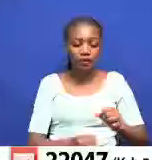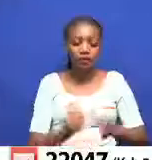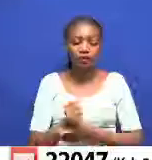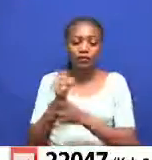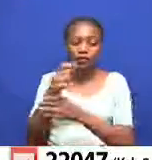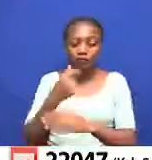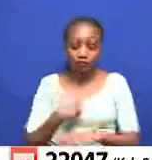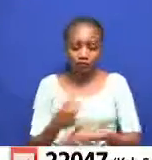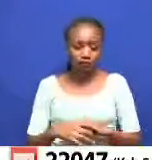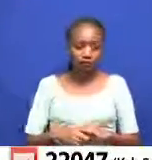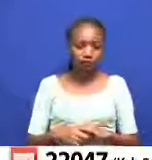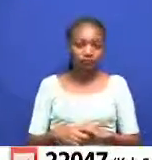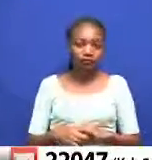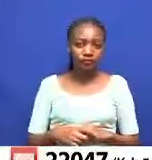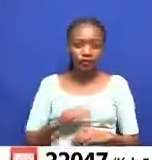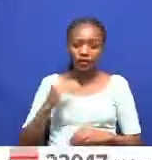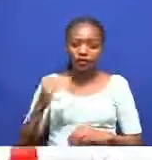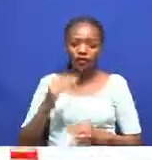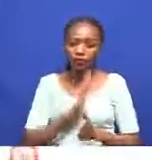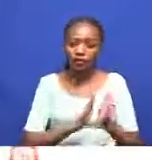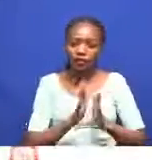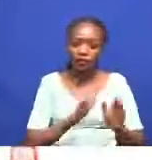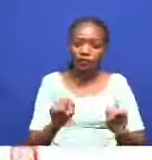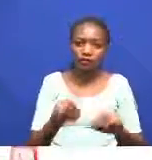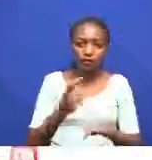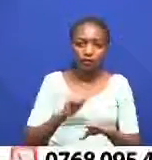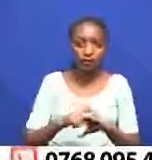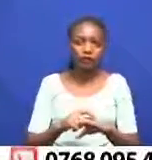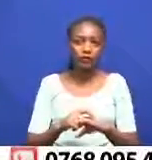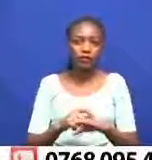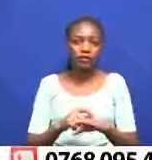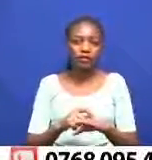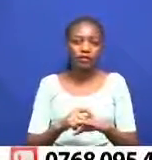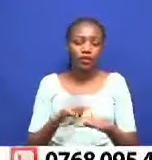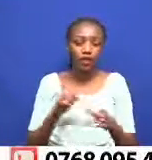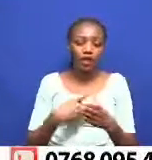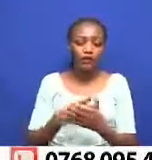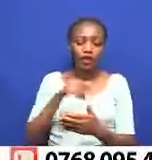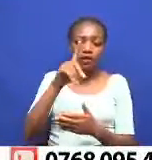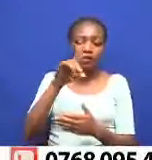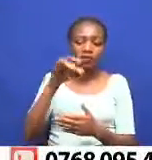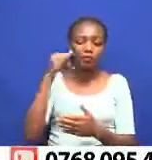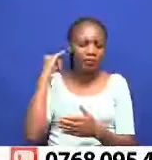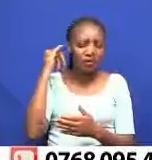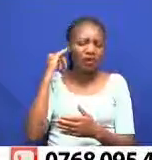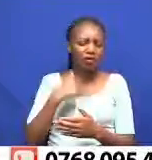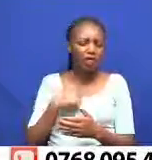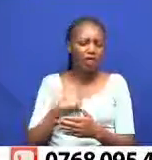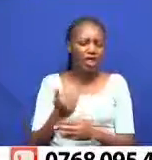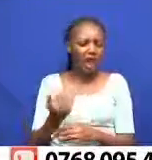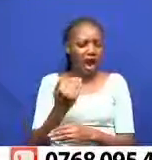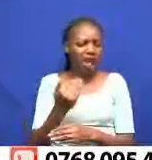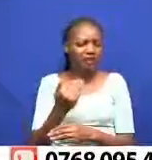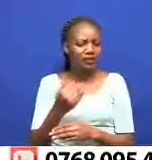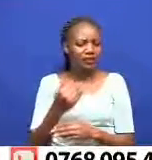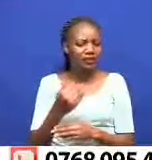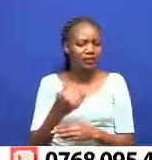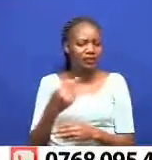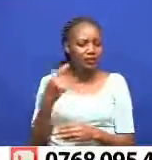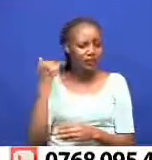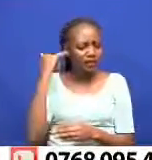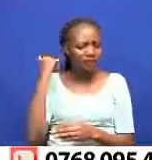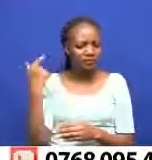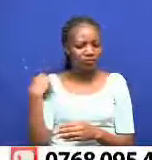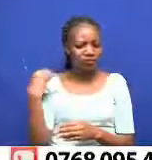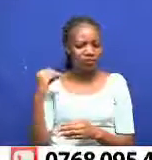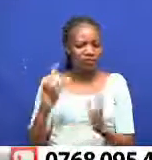amezikuza. Tumekuwa tukipanga kipindi kipya ambacho alinipigia akiniuliza namba za wasanii tofauti,